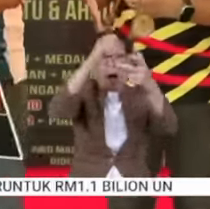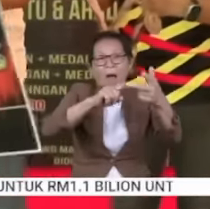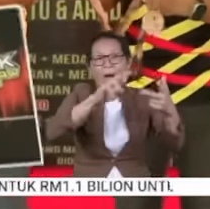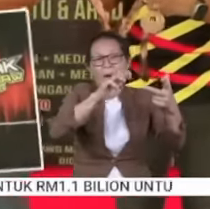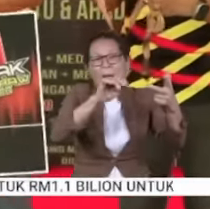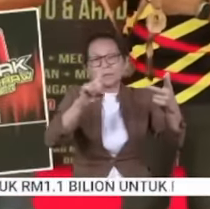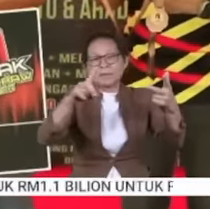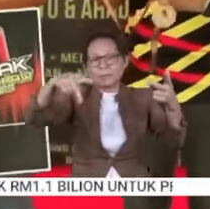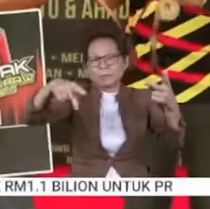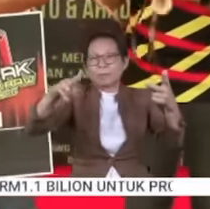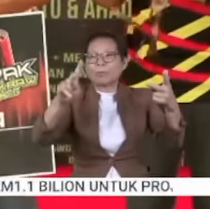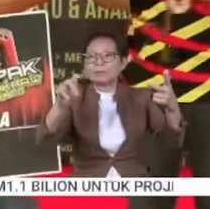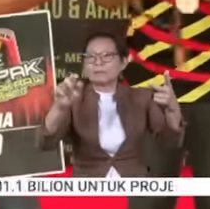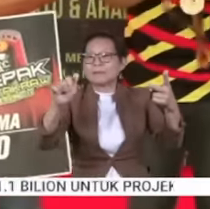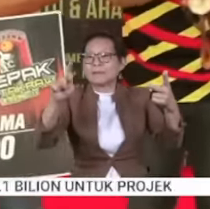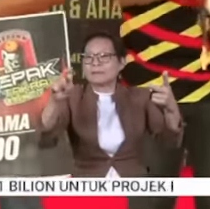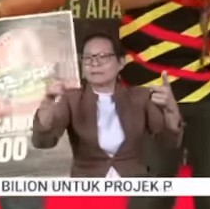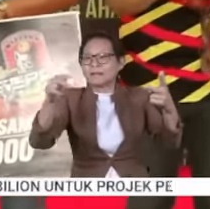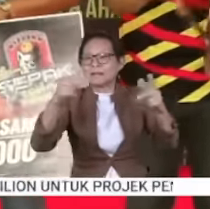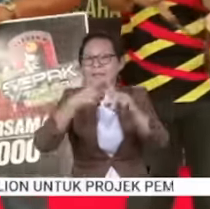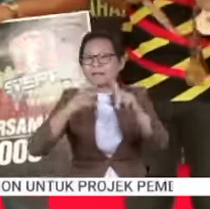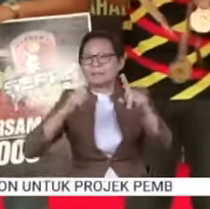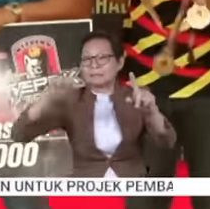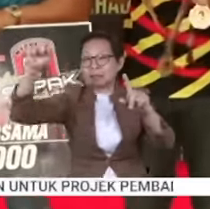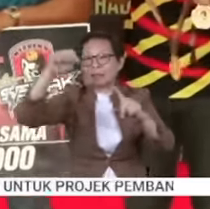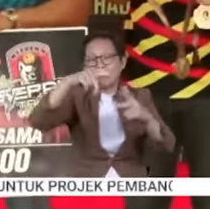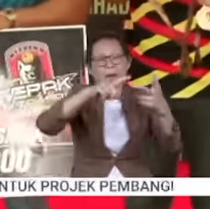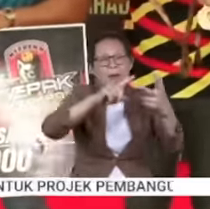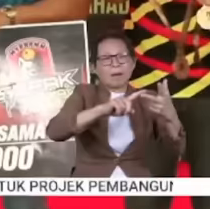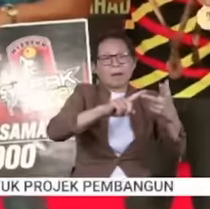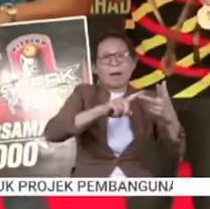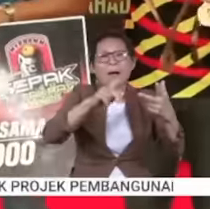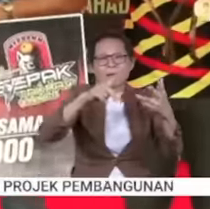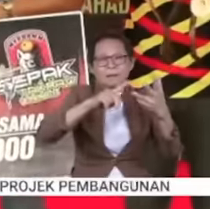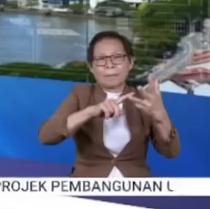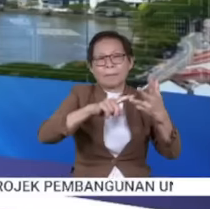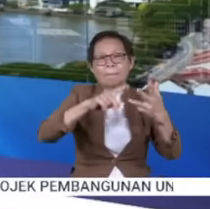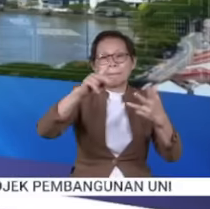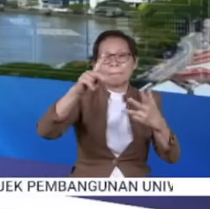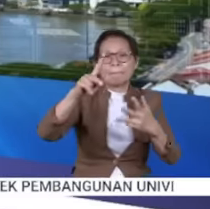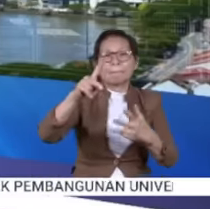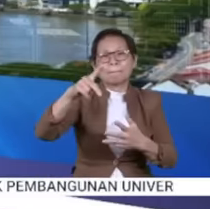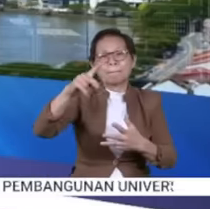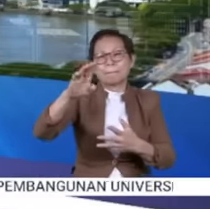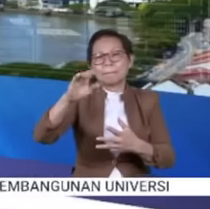MD putatan dari Sabang dan padbul lebih dari Bintulu